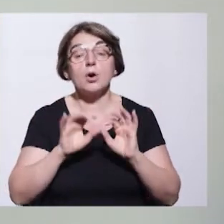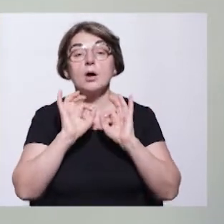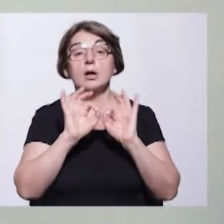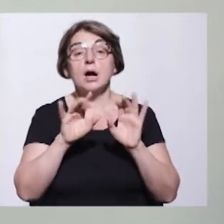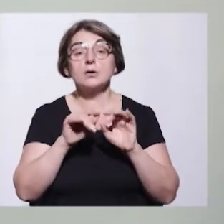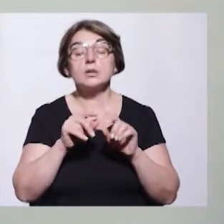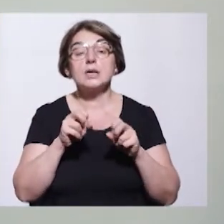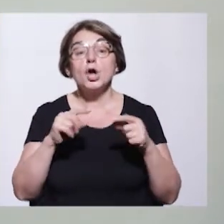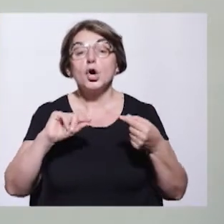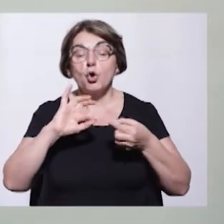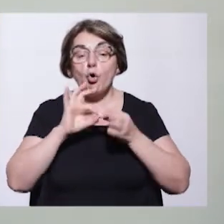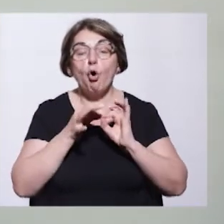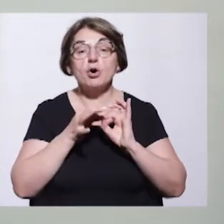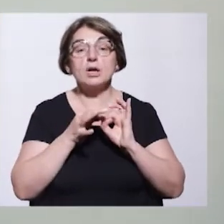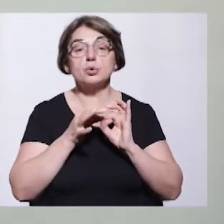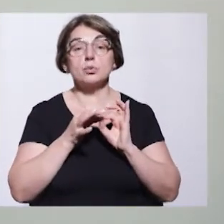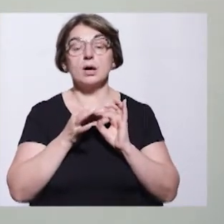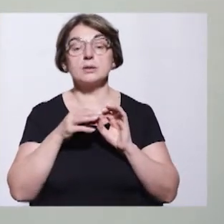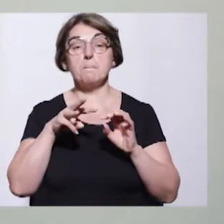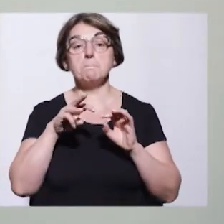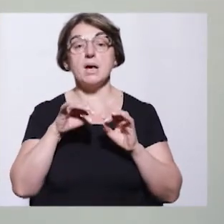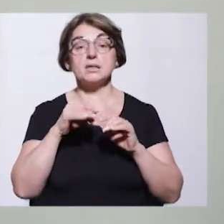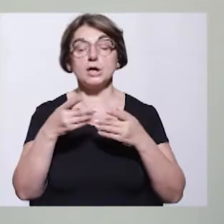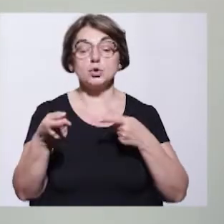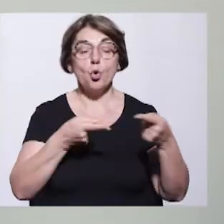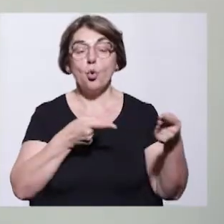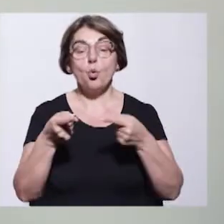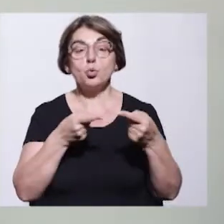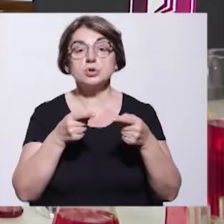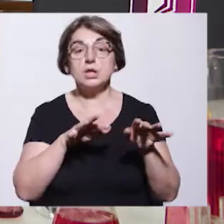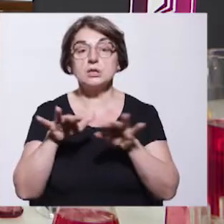ამ დროს, როგორი მექანიზმით მიმდინარეობს ეს რეაქცია.